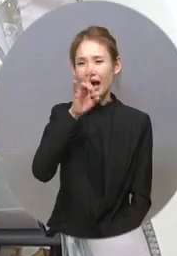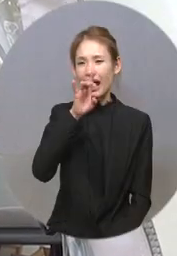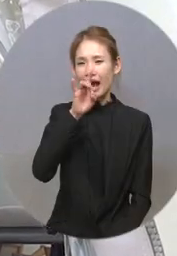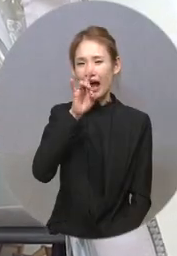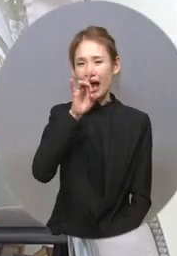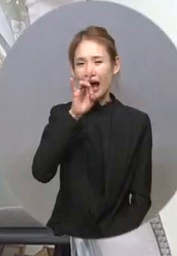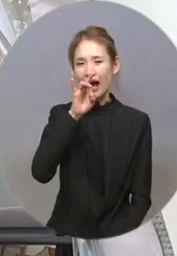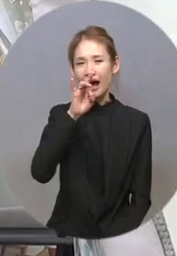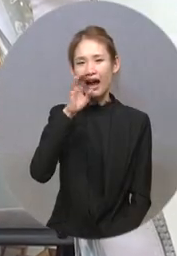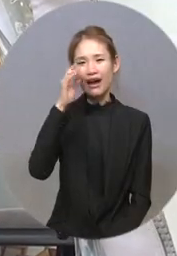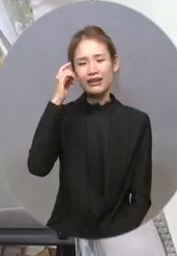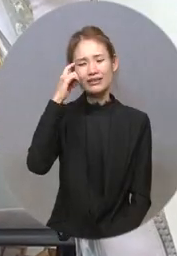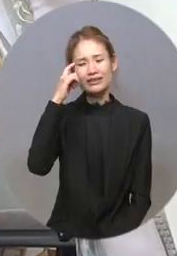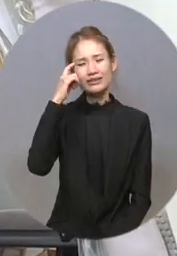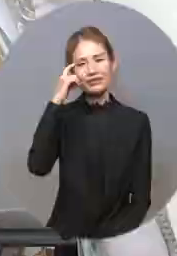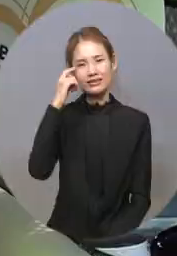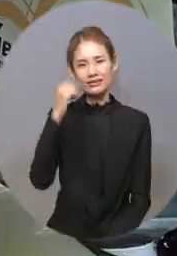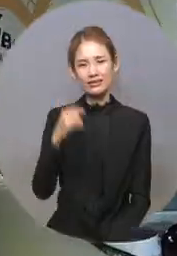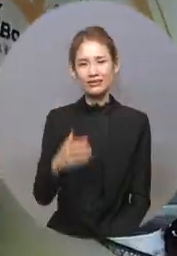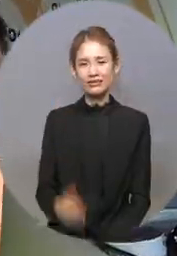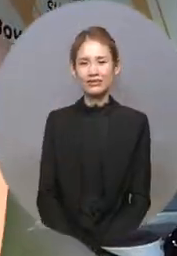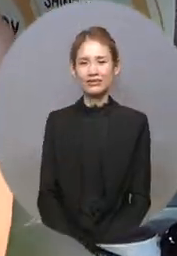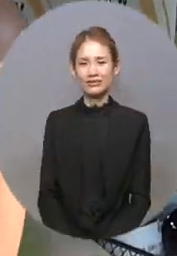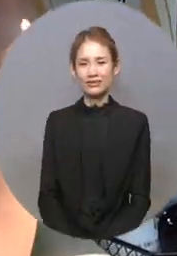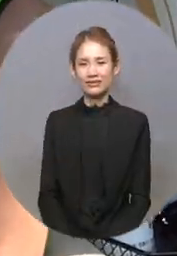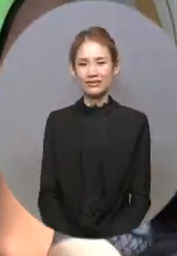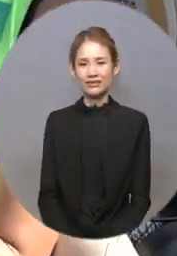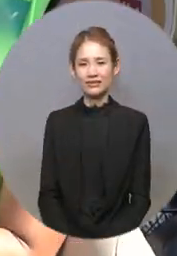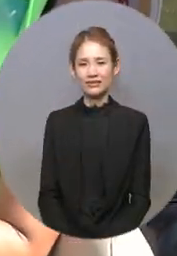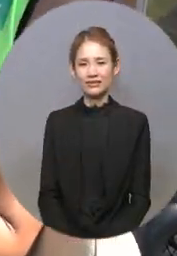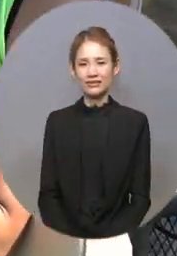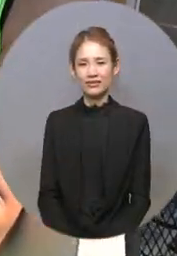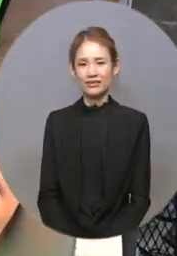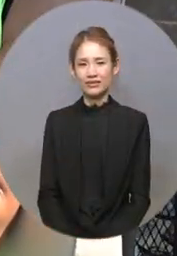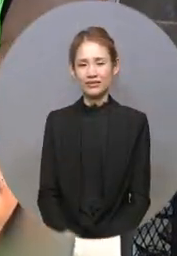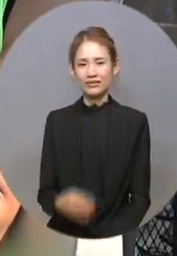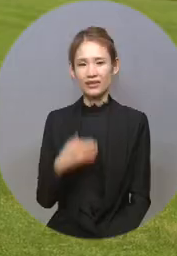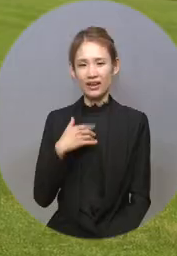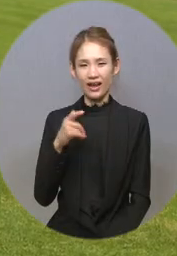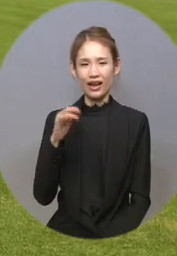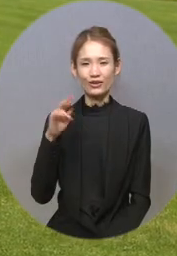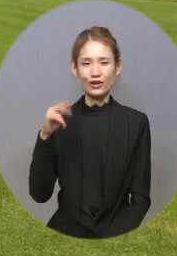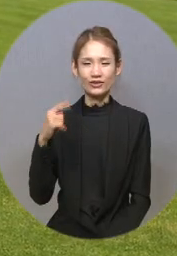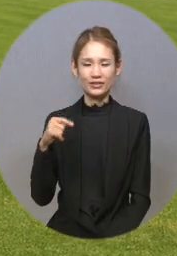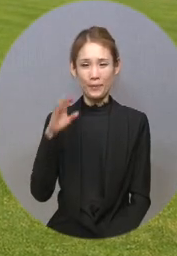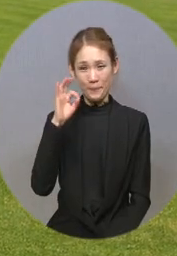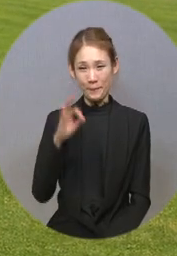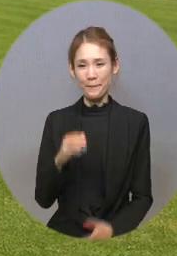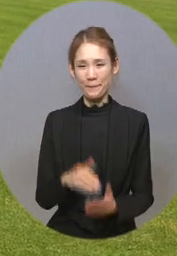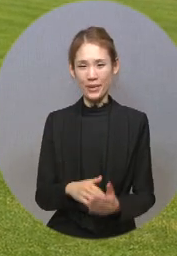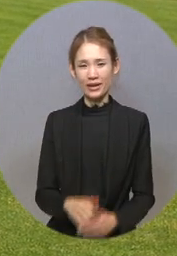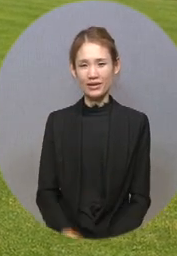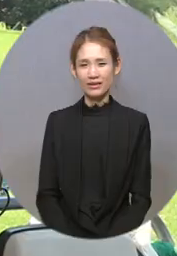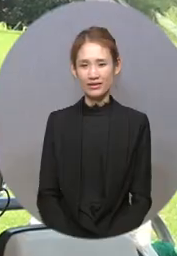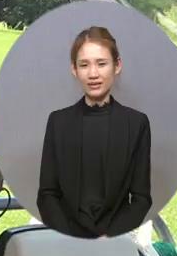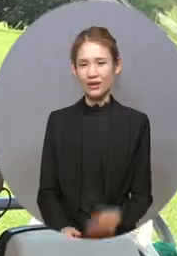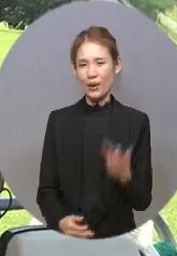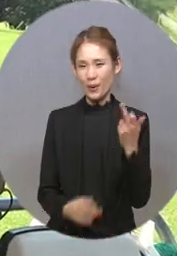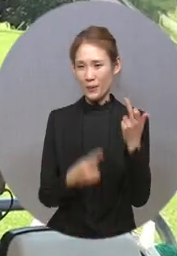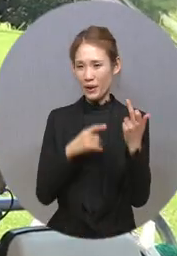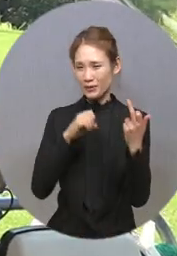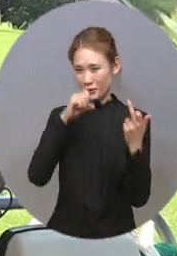오 마이 갓. 지수. 오빠 나 해줘도 나잉? 봤어. 오빠 속으로 좋아한다, 은하야.